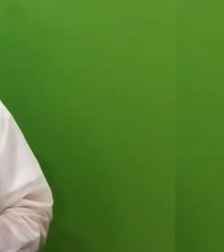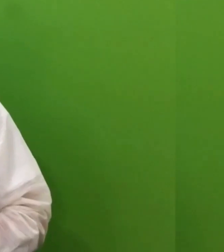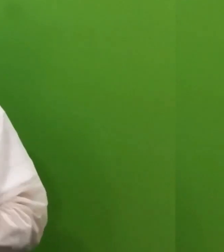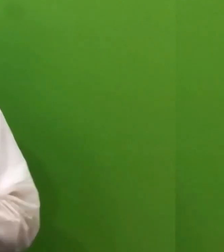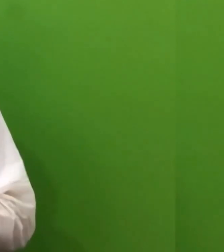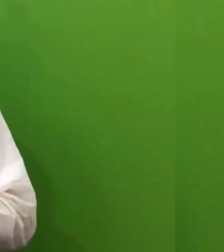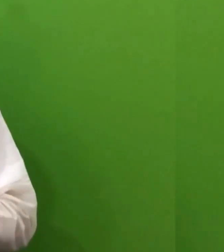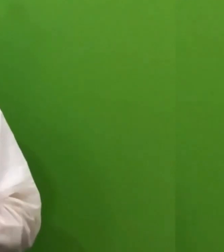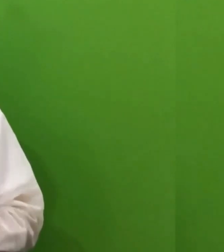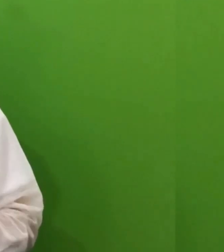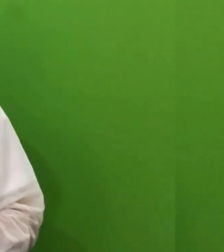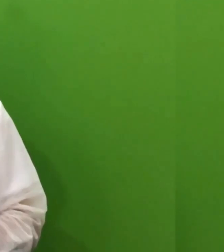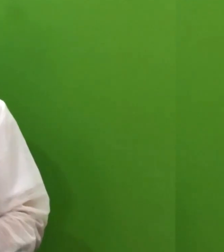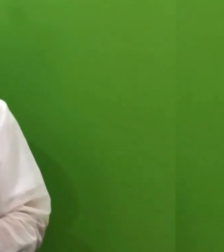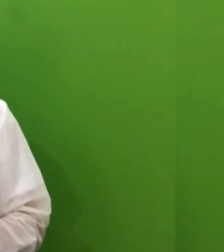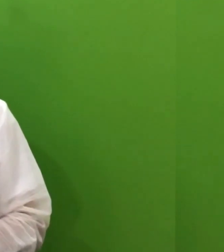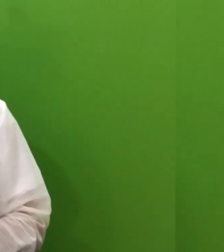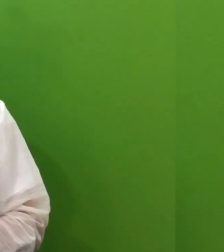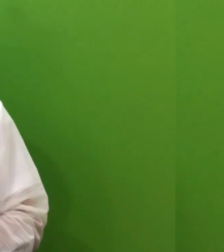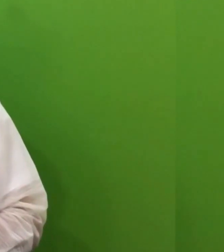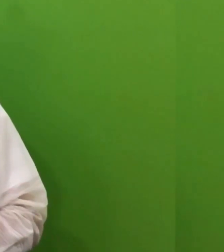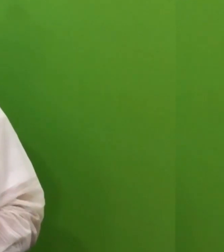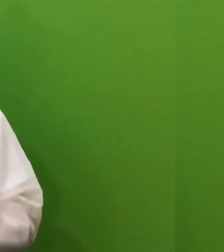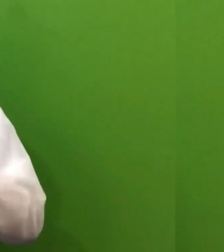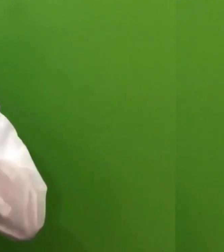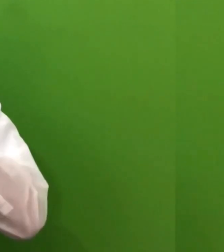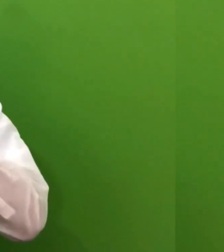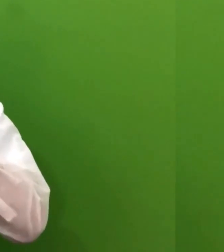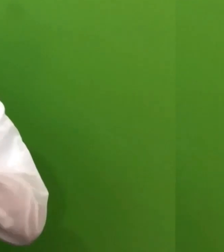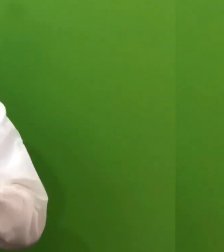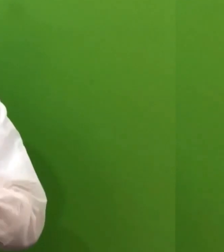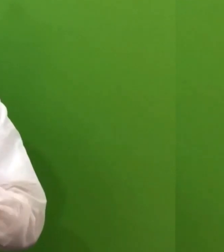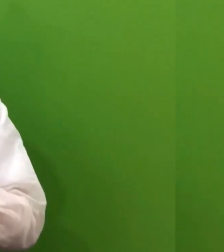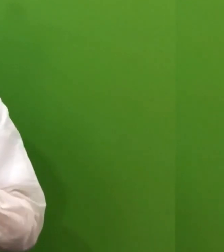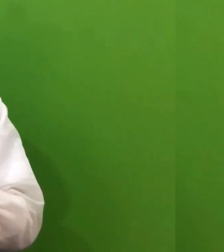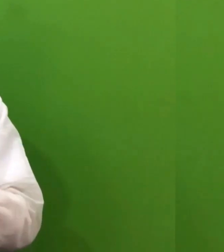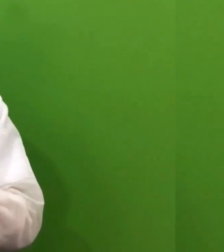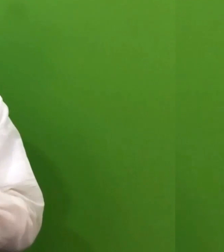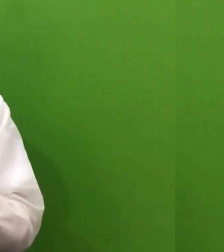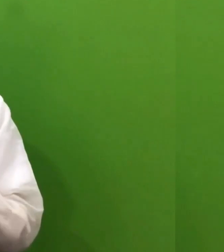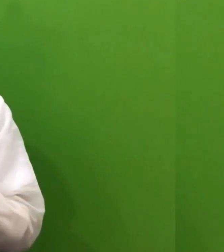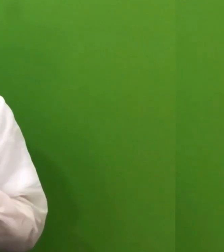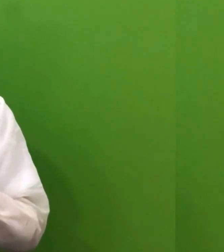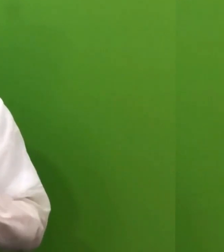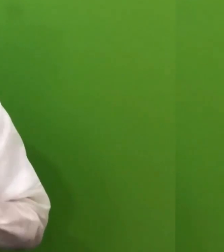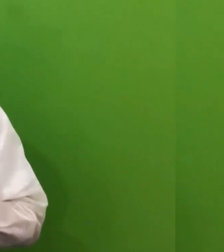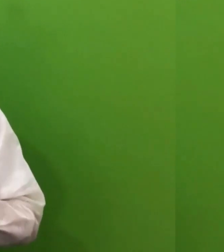있는 정주원 농인 선교사입니다.